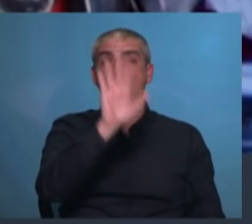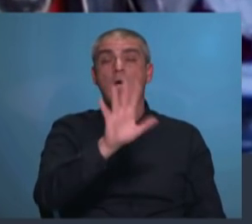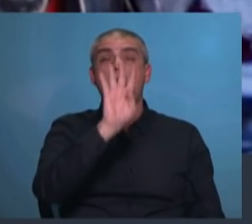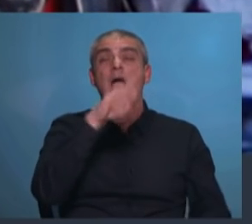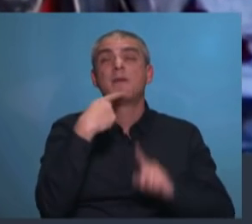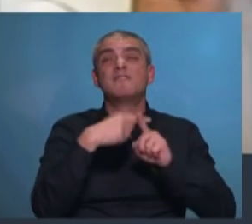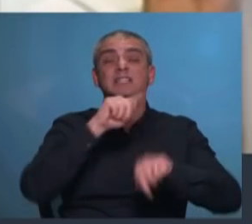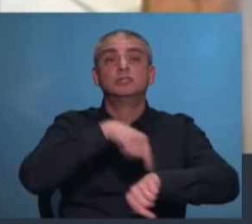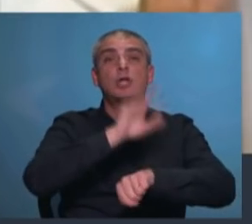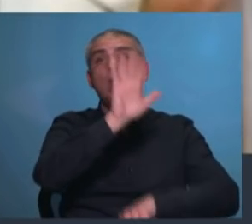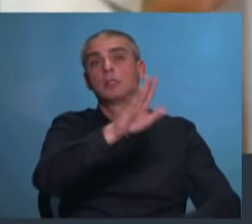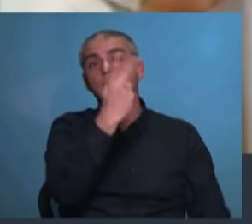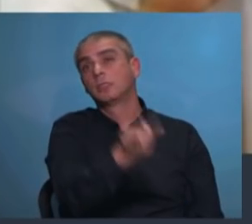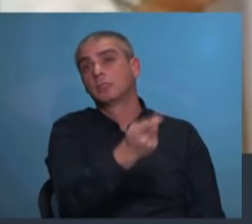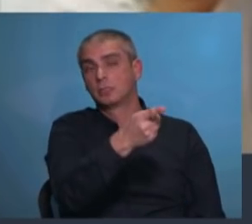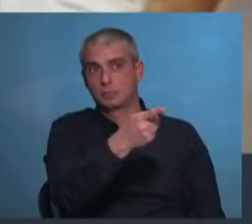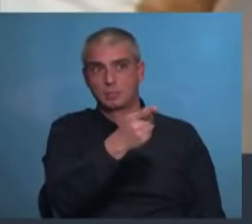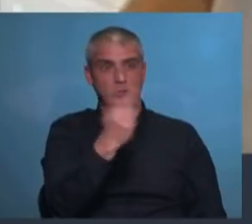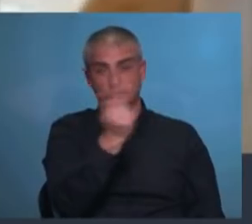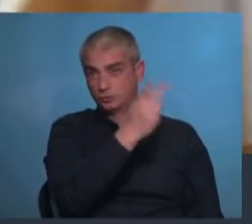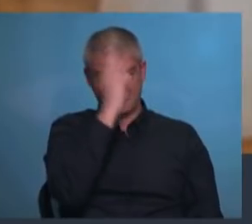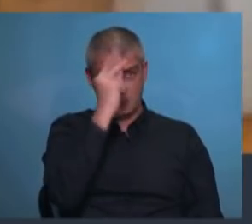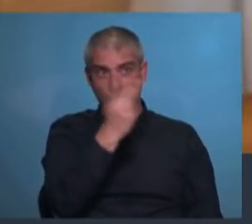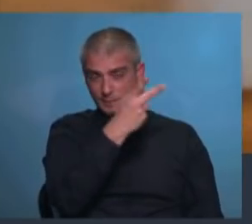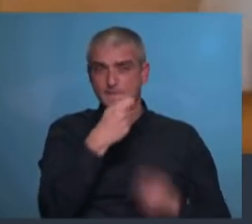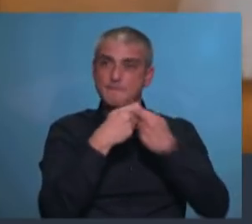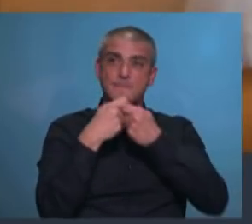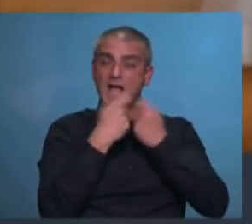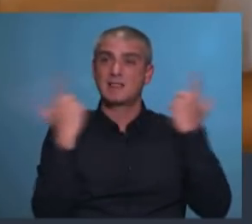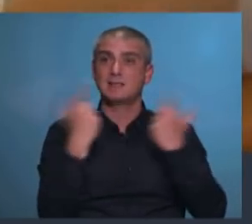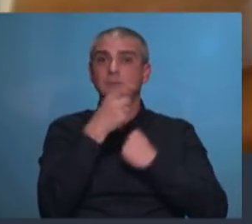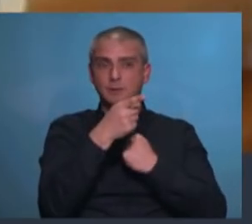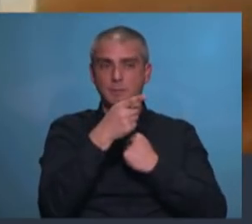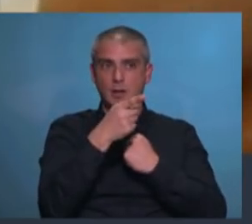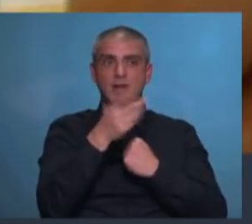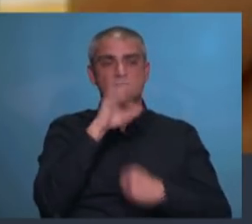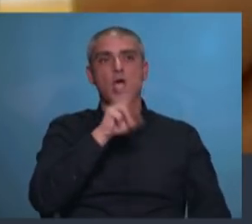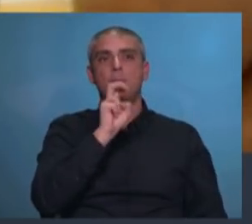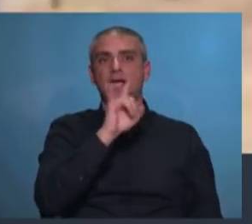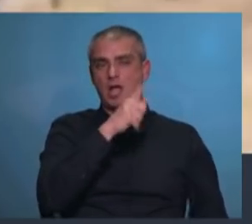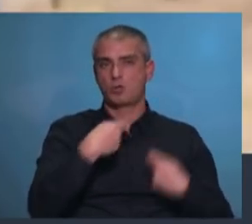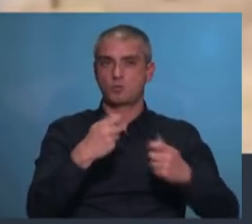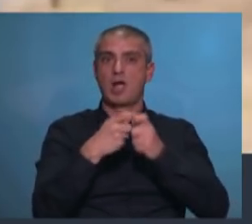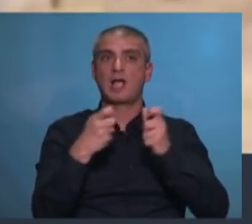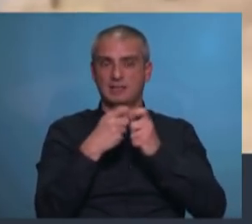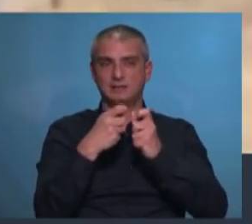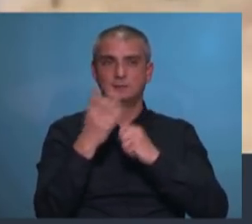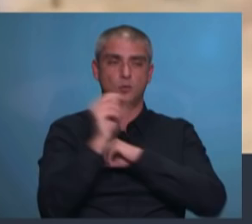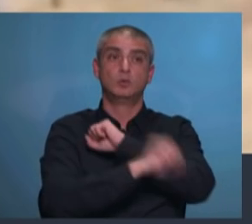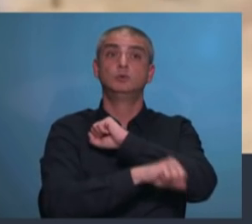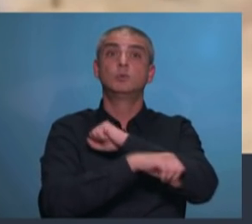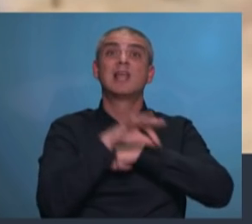4.5 שעות. שלומי פשרל ולאון בגיו מארגני המסיבה, ועומרי חיון, כרטיסן במסיבה וסטודנט